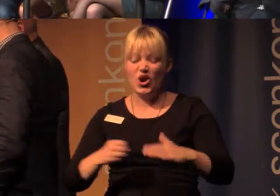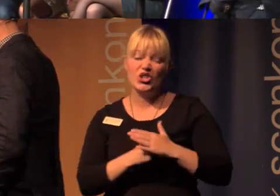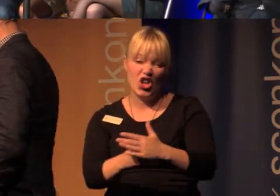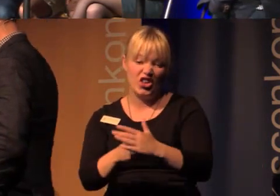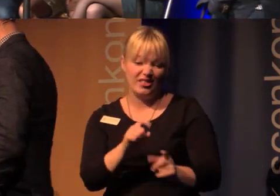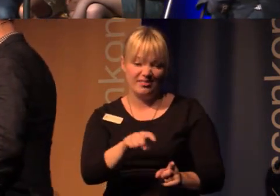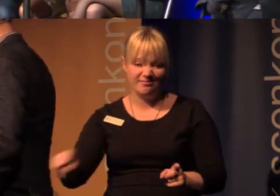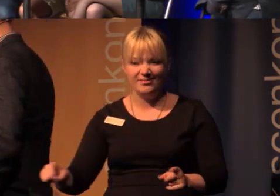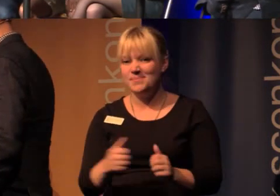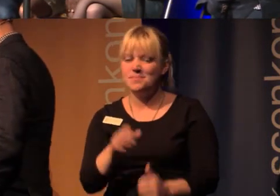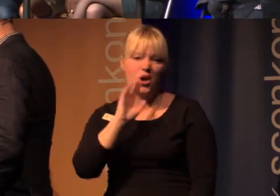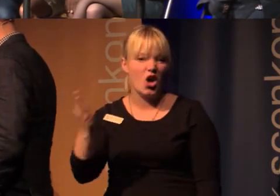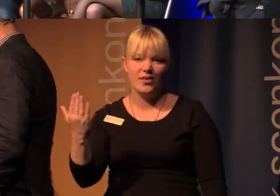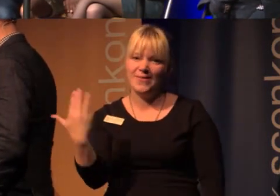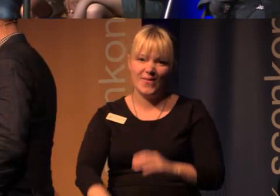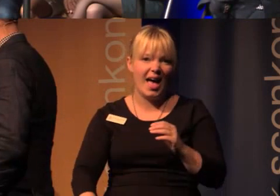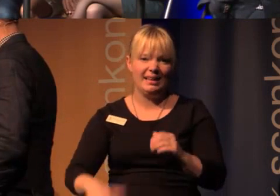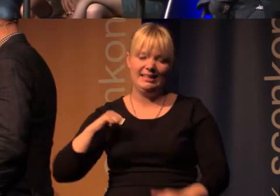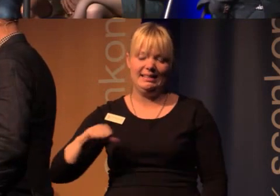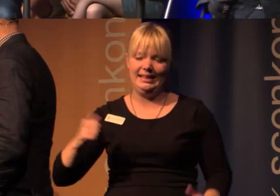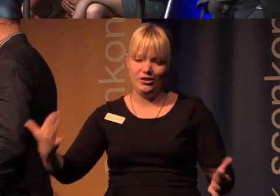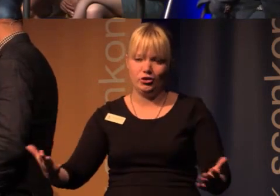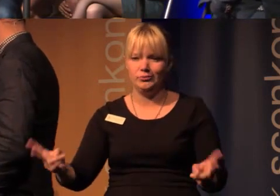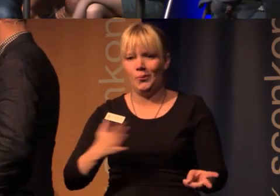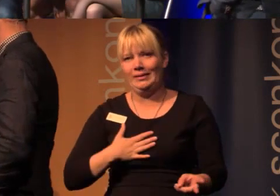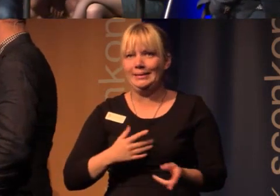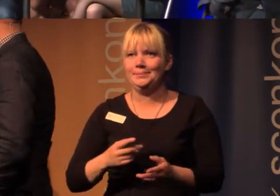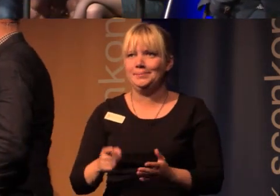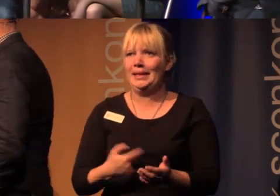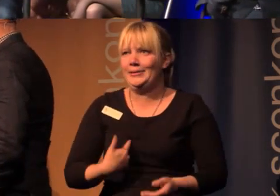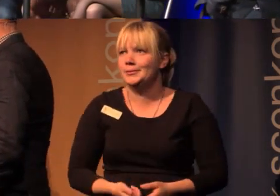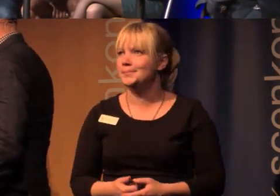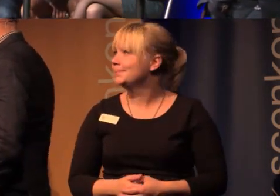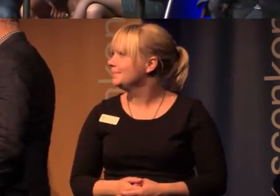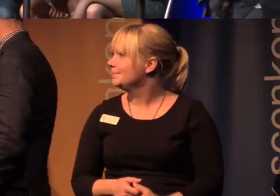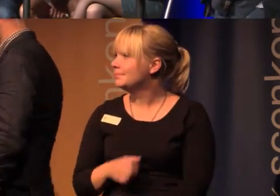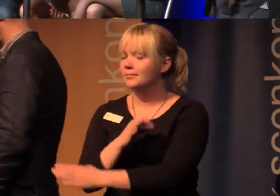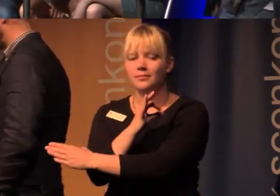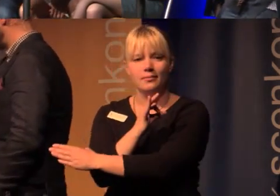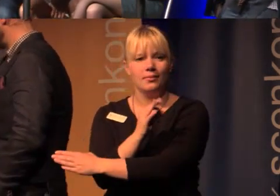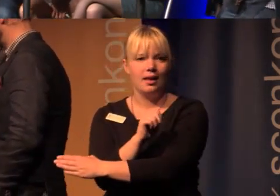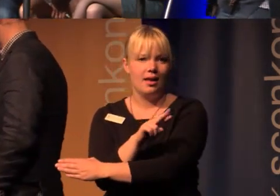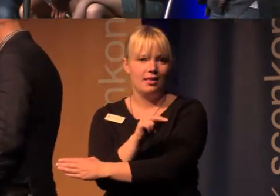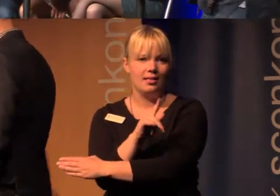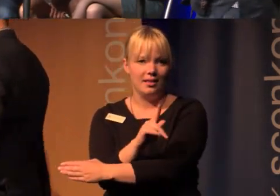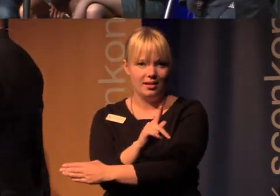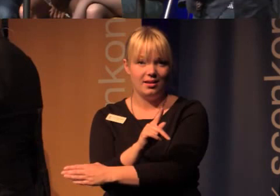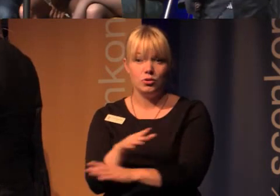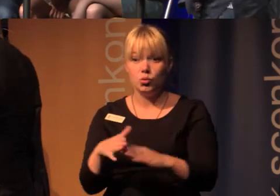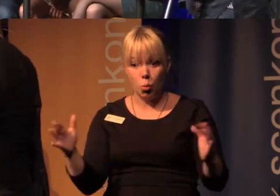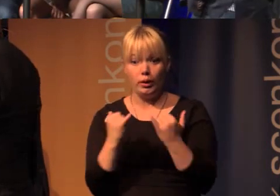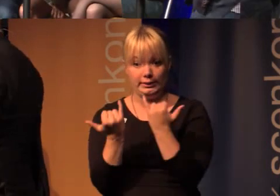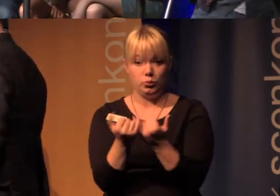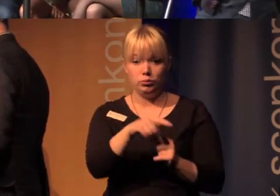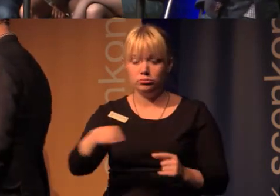behöver identifieras, för det är ganska tillgängligt redan idag. Det var det jag ville ha sagt. Henrik? Ja, de stora institutionerna är ju oerhört